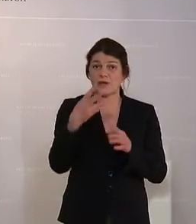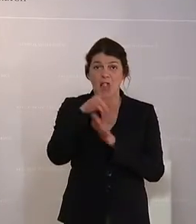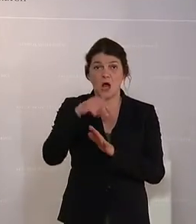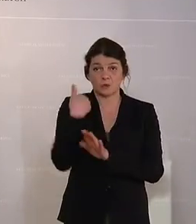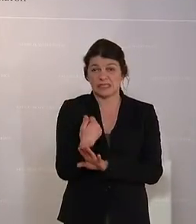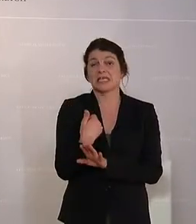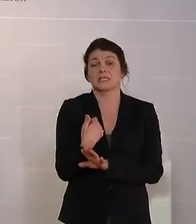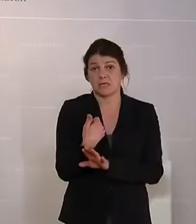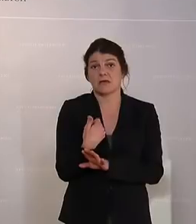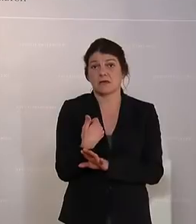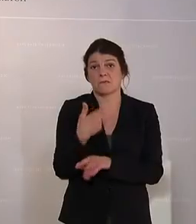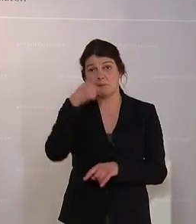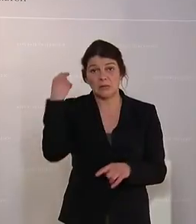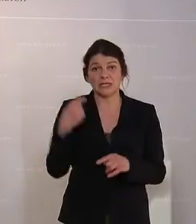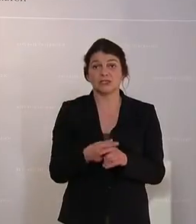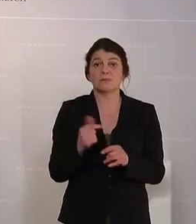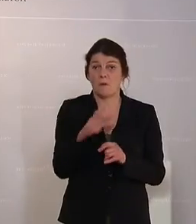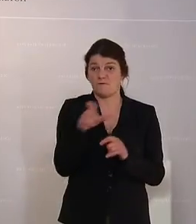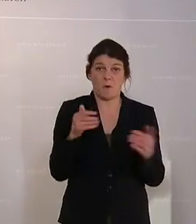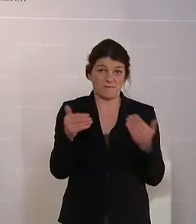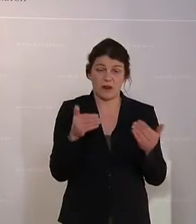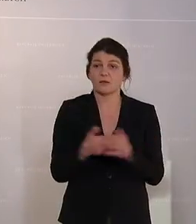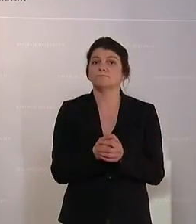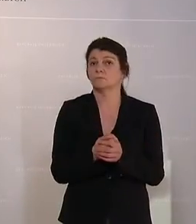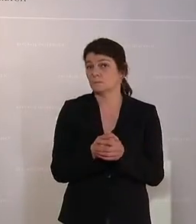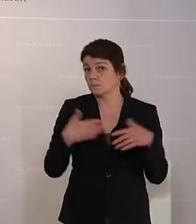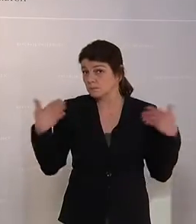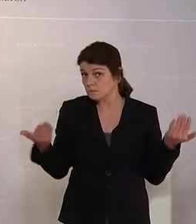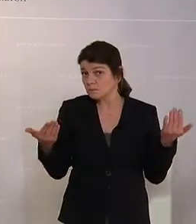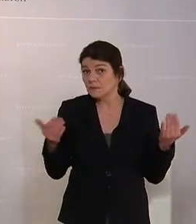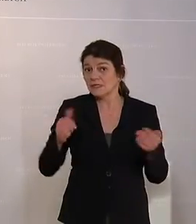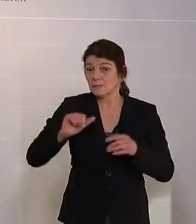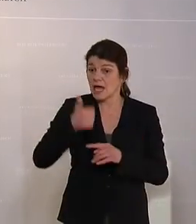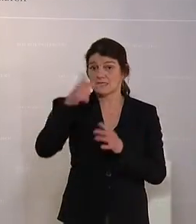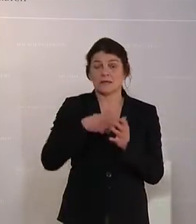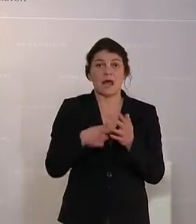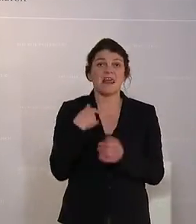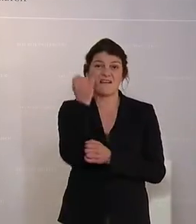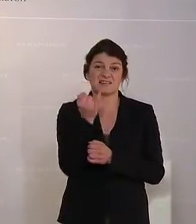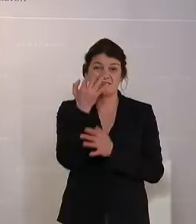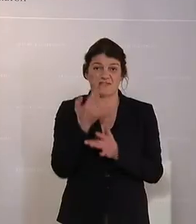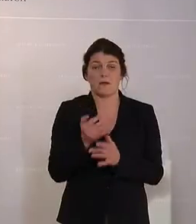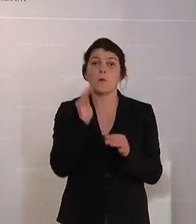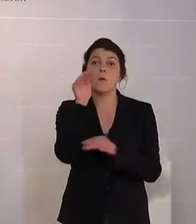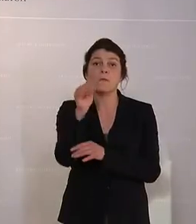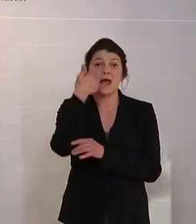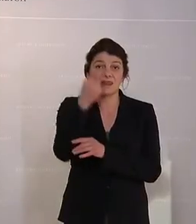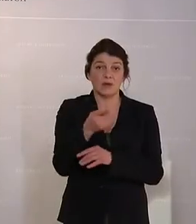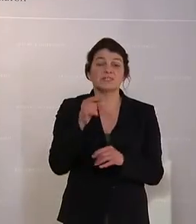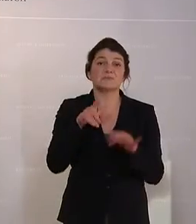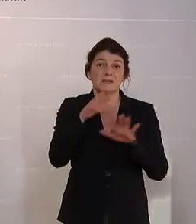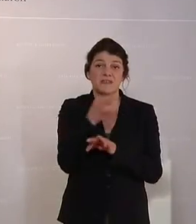468 Menschen im Wochenvergleich. Und wir haben erstmals eine Inzidenz von über 1.000 im